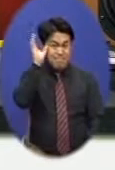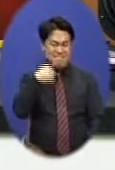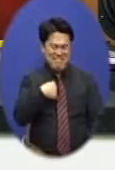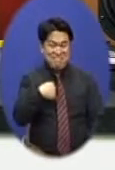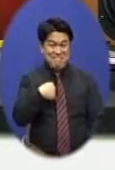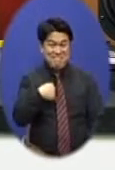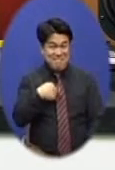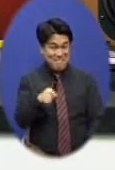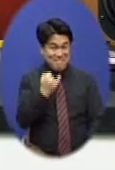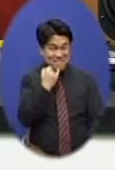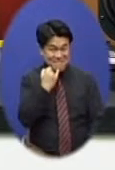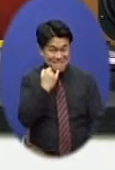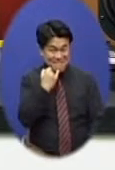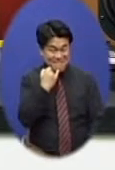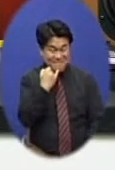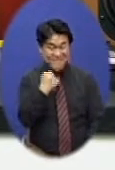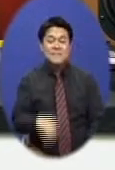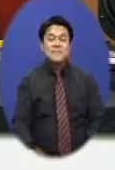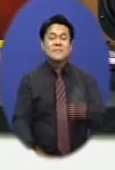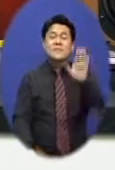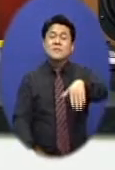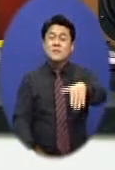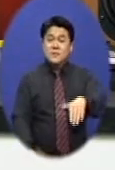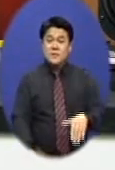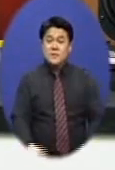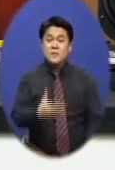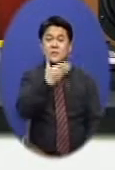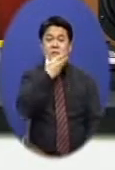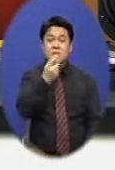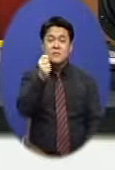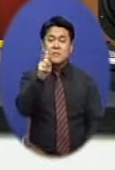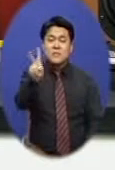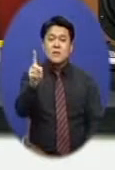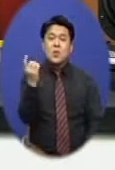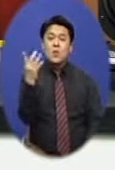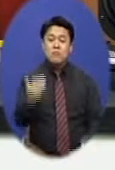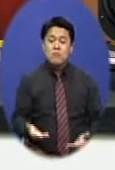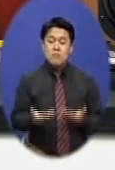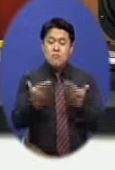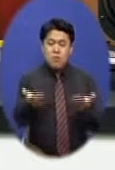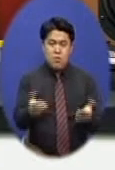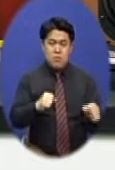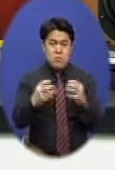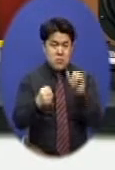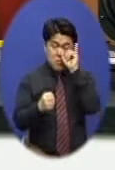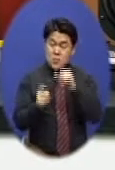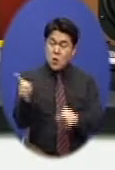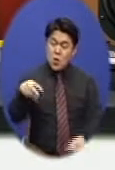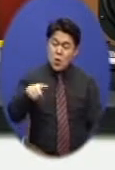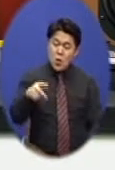있겠고요. 아, 그러니까요. 봄부터 연습하셨으니까. 네. 복지 TV가 원래 봉사를 많이 해서 이제 서정우 씨 봉사를 많이 하고 있더라고요.